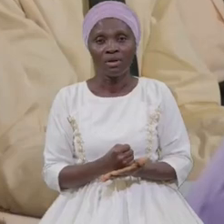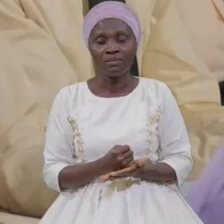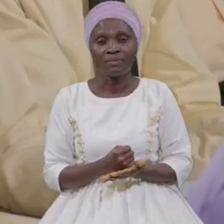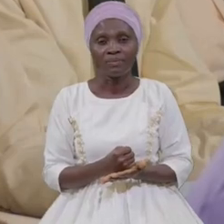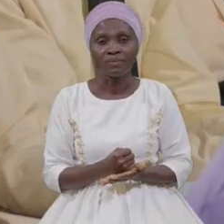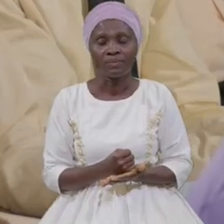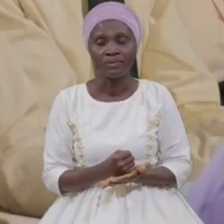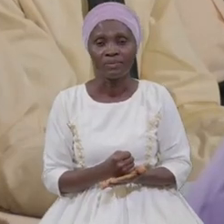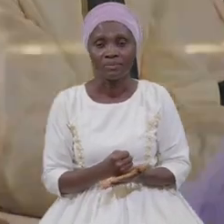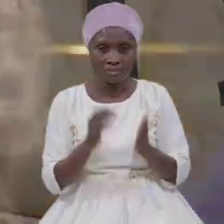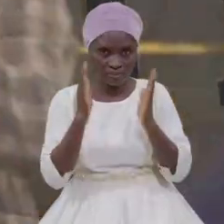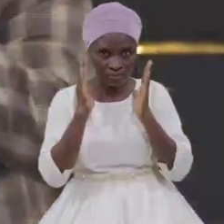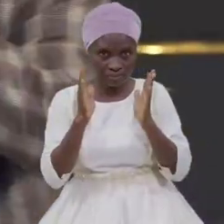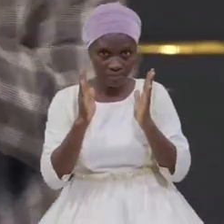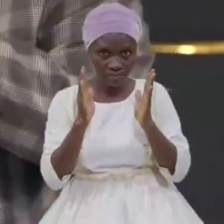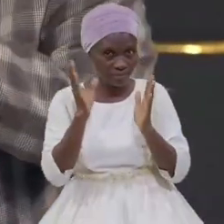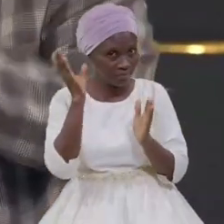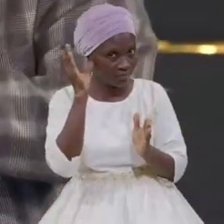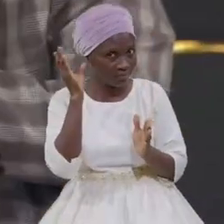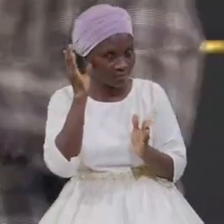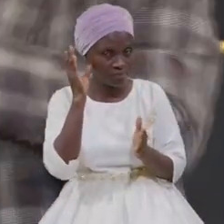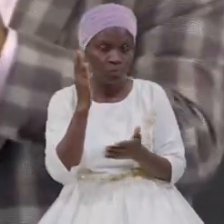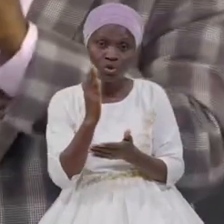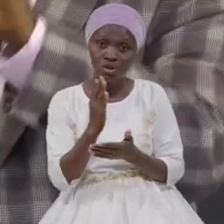Écoutez, quelqu'un dans le puits,